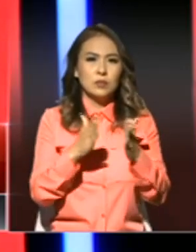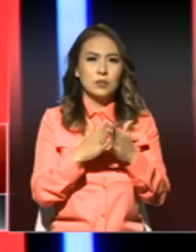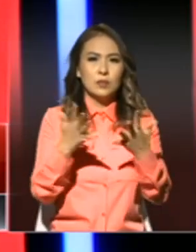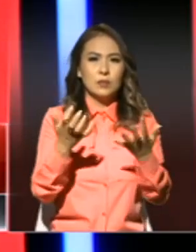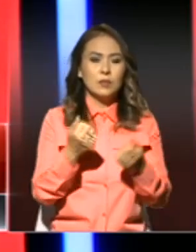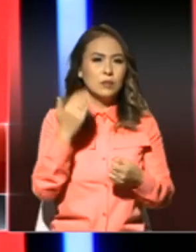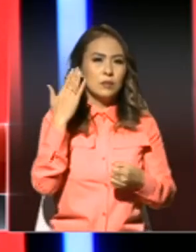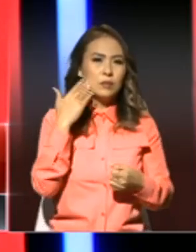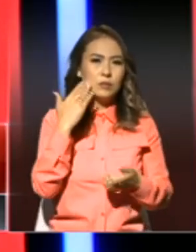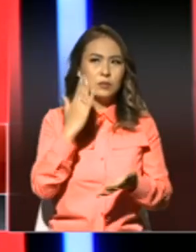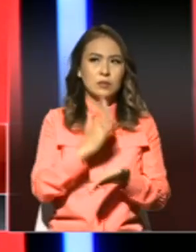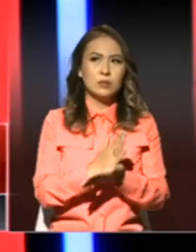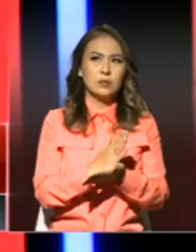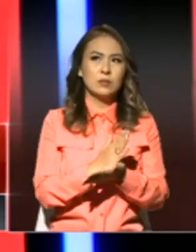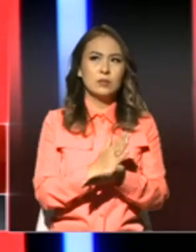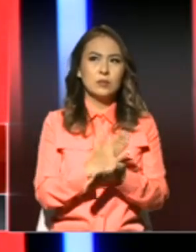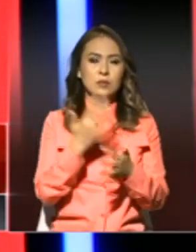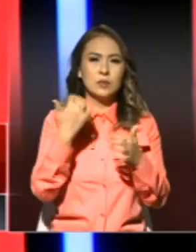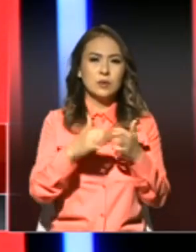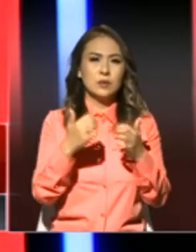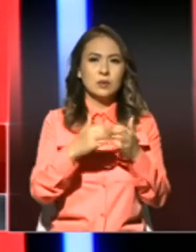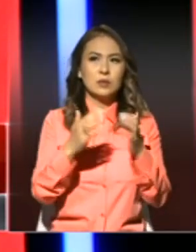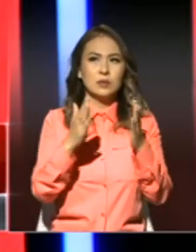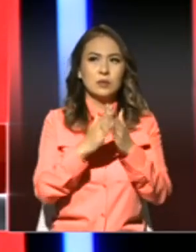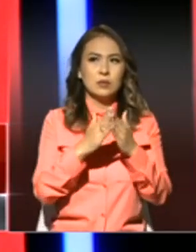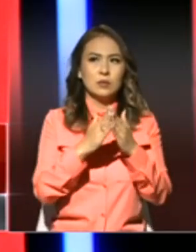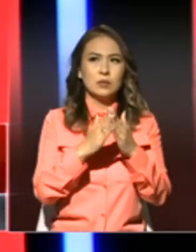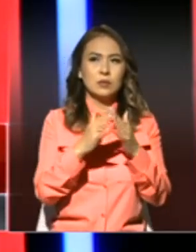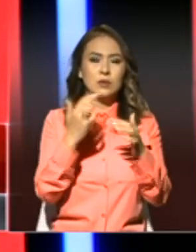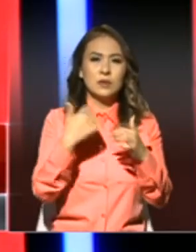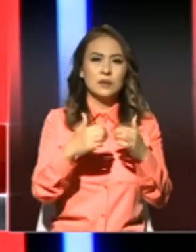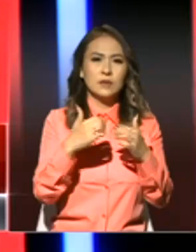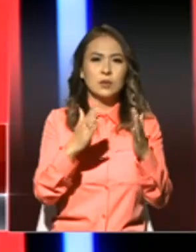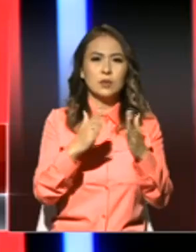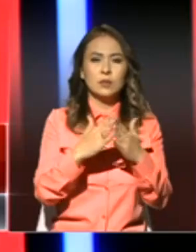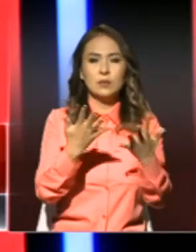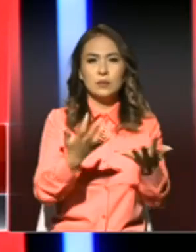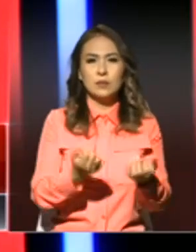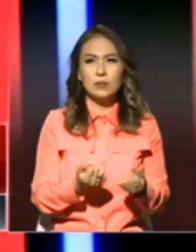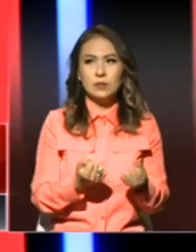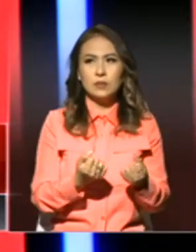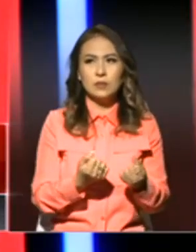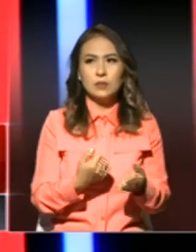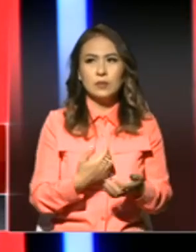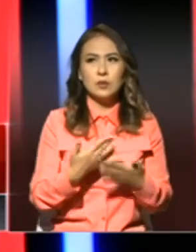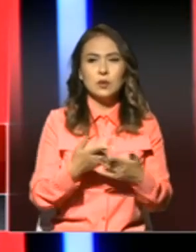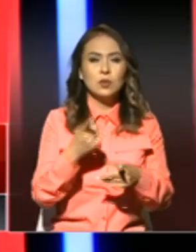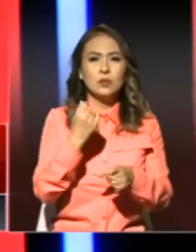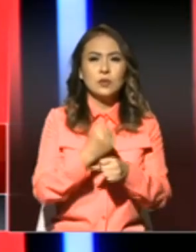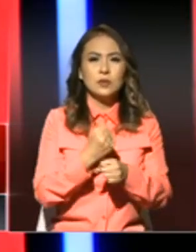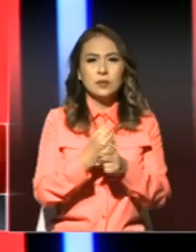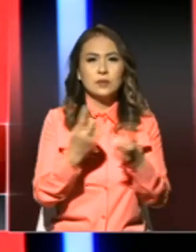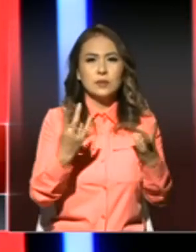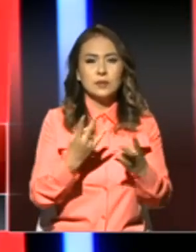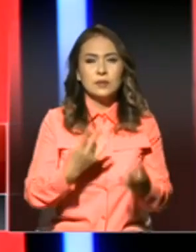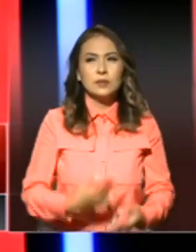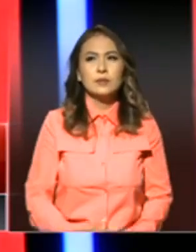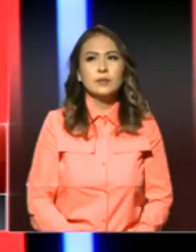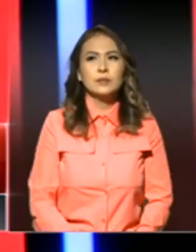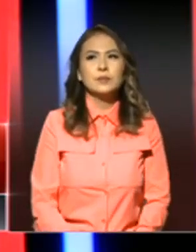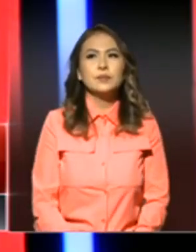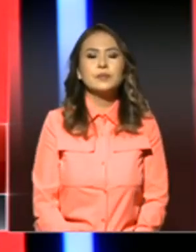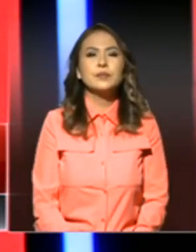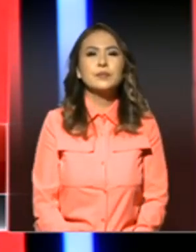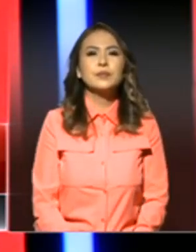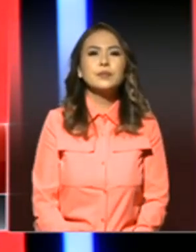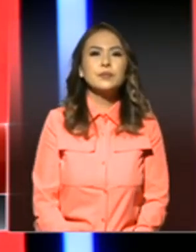оп-оңай. Орташа үй алса, орташа үйді ала салады деген. Не істемек керек? Енді осы